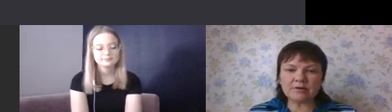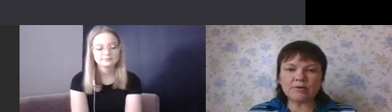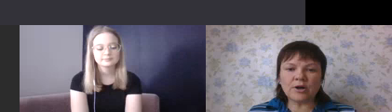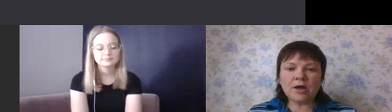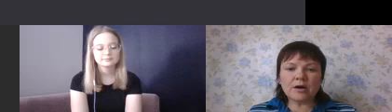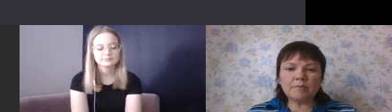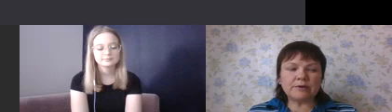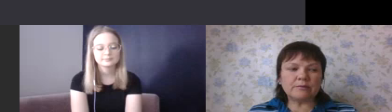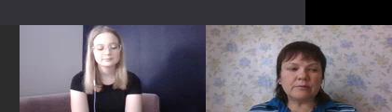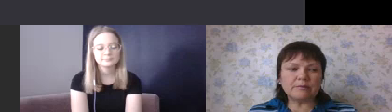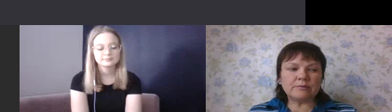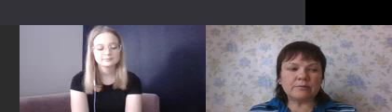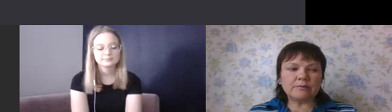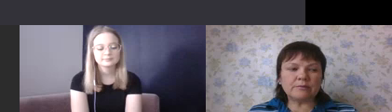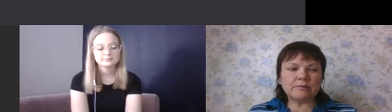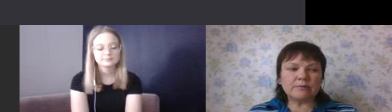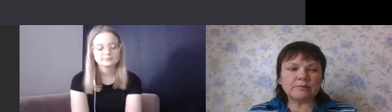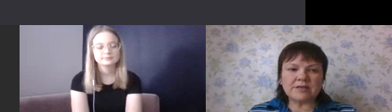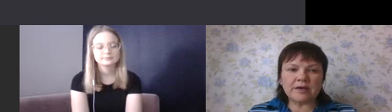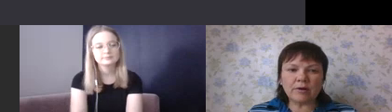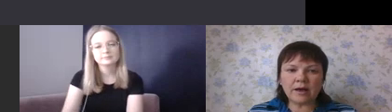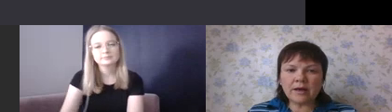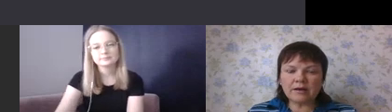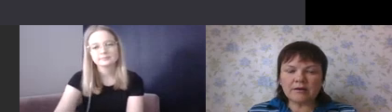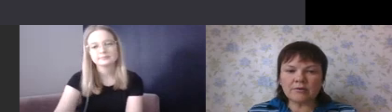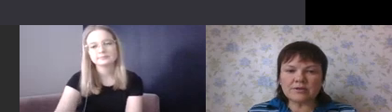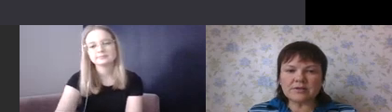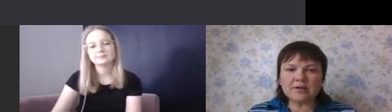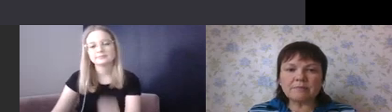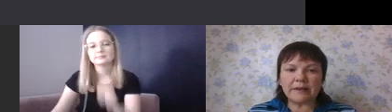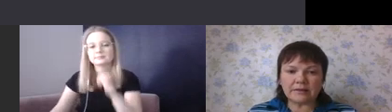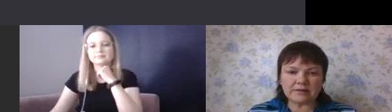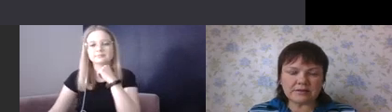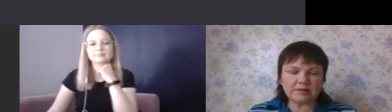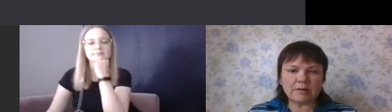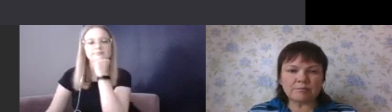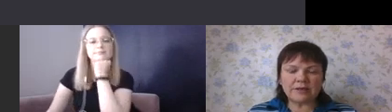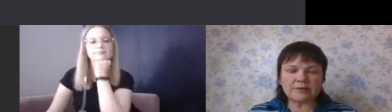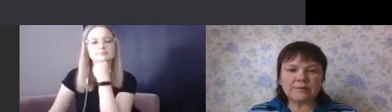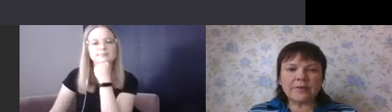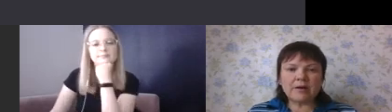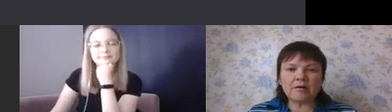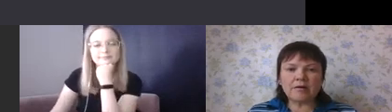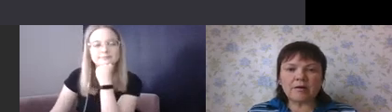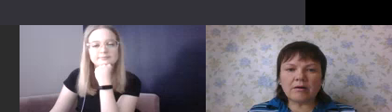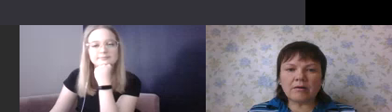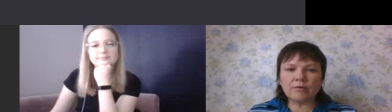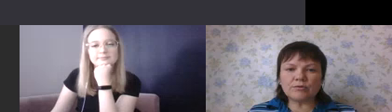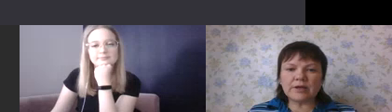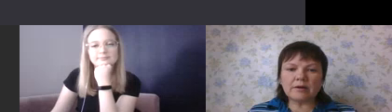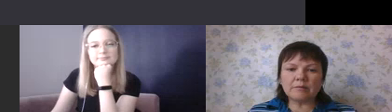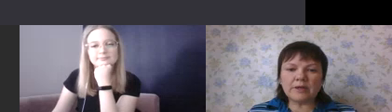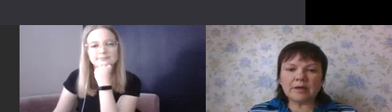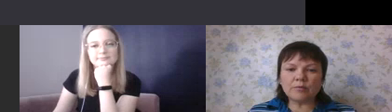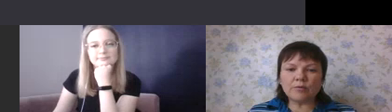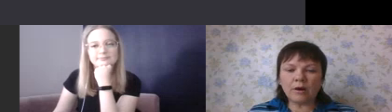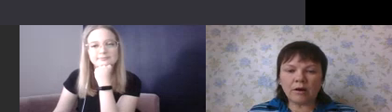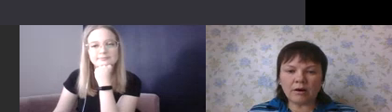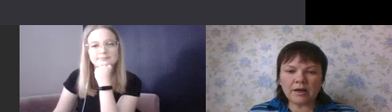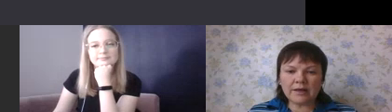mingisuguses valdkonnas ja on õppinud hoopis midagi muud, mis ei ole otseselt õpetajaks, nad ei ole õppinud, aga on